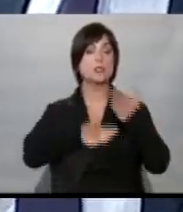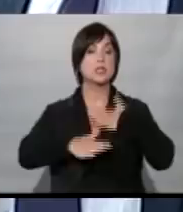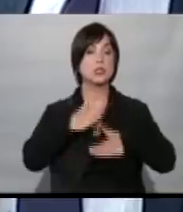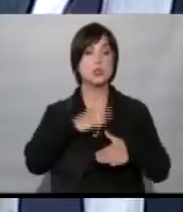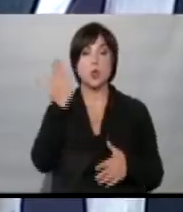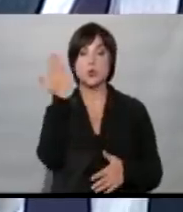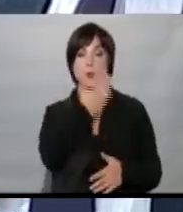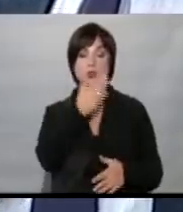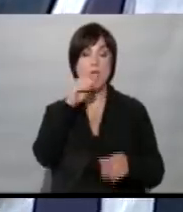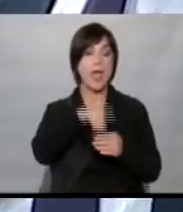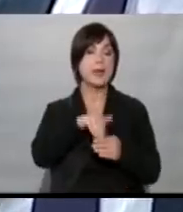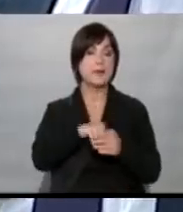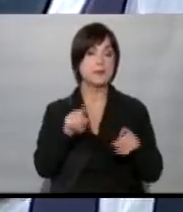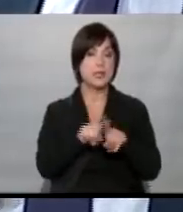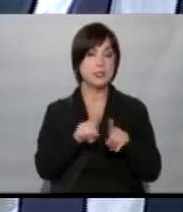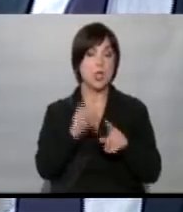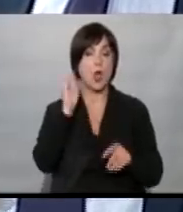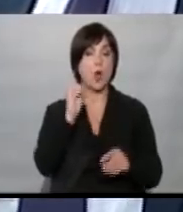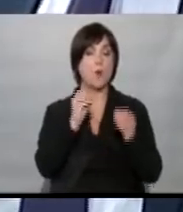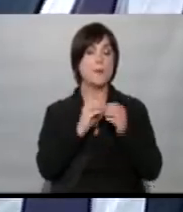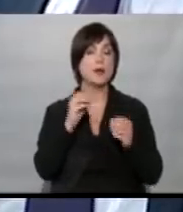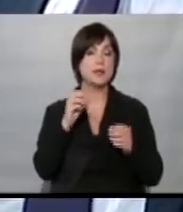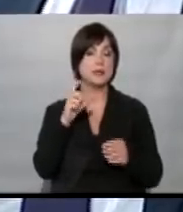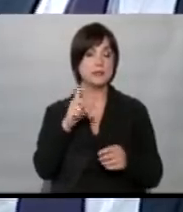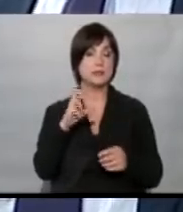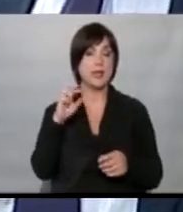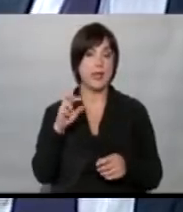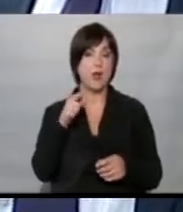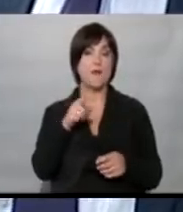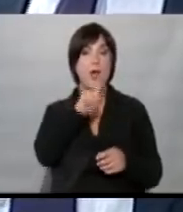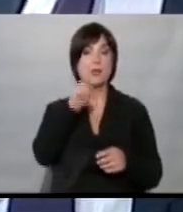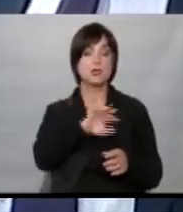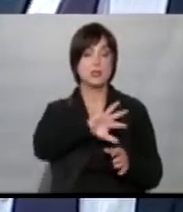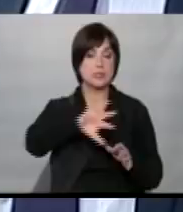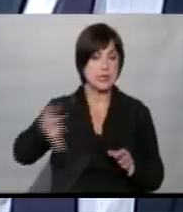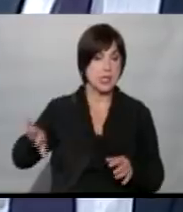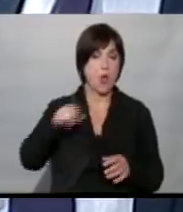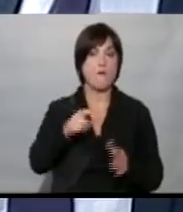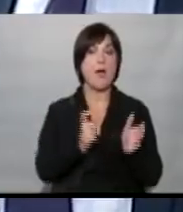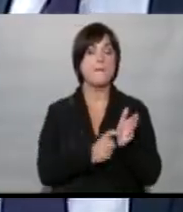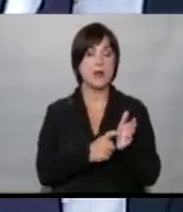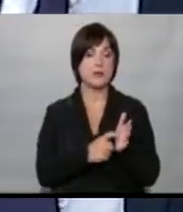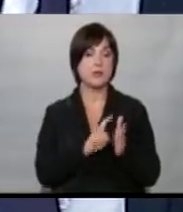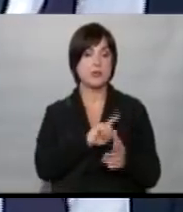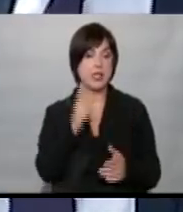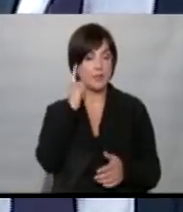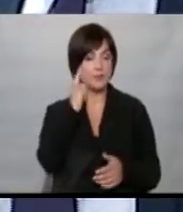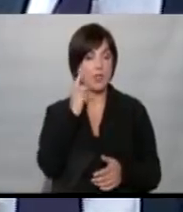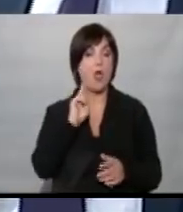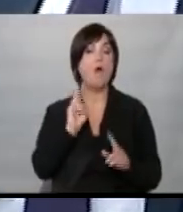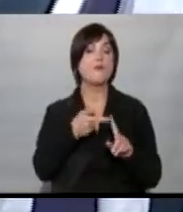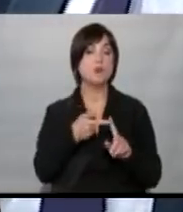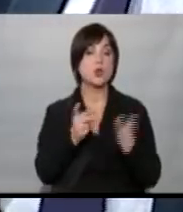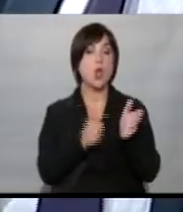задоволство од успешниот референдум, исто така и опсе од дихармирсијата. Значи, тоа прашање тргнете го на страна, тоа барање бидејќи е бесмислено.